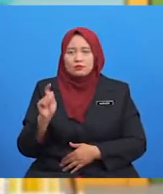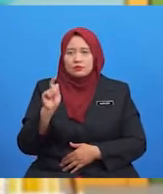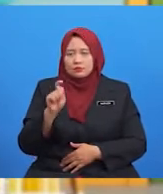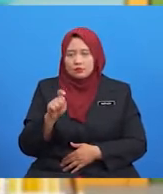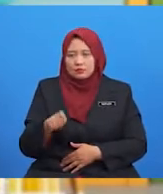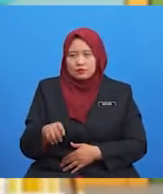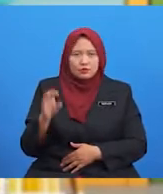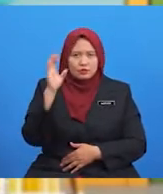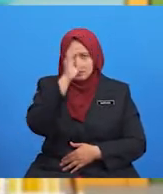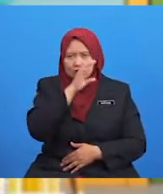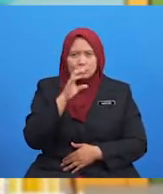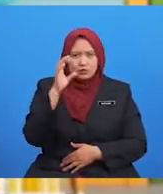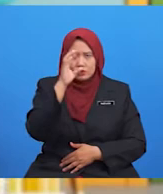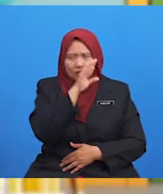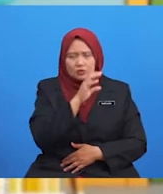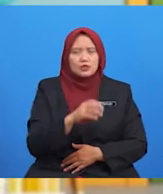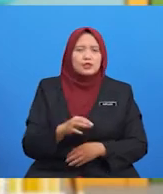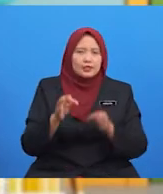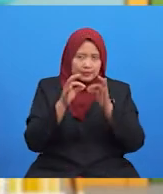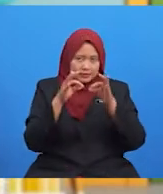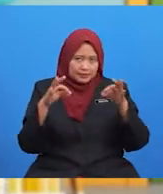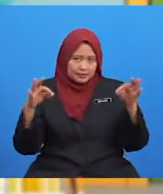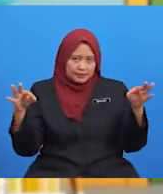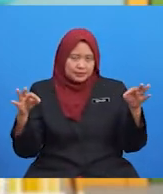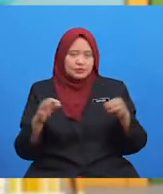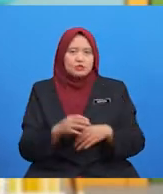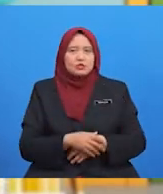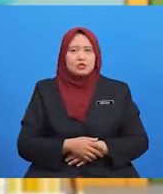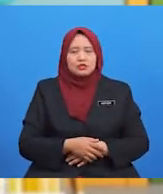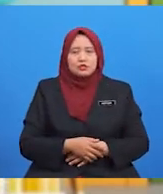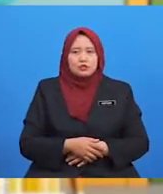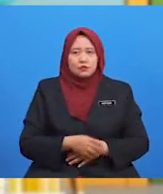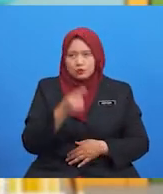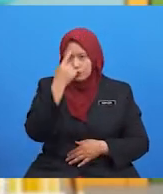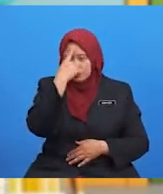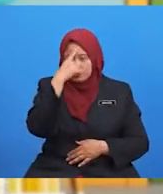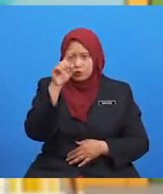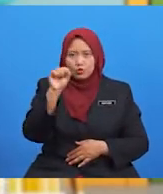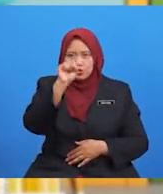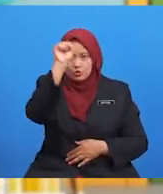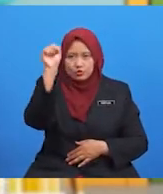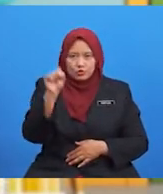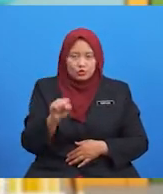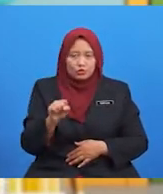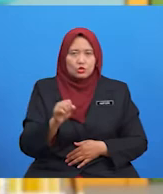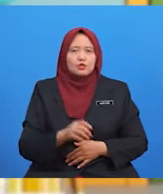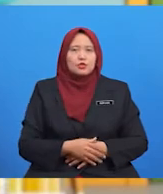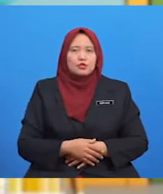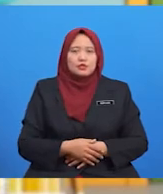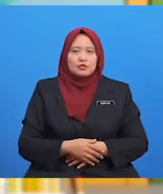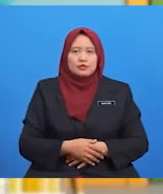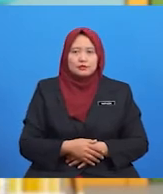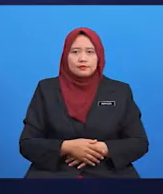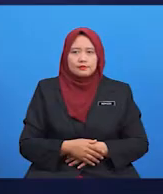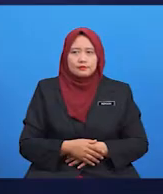huraian serta ayat contoh yang lengkap untuk soalan yang dikemukakan dalam slide